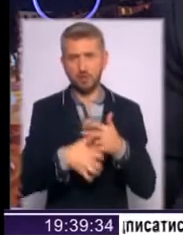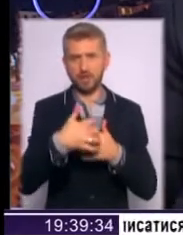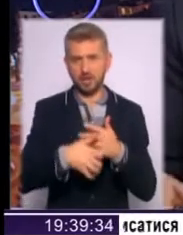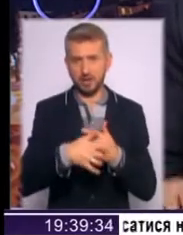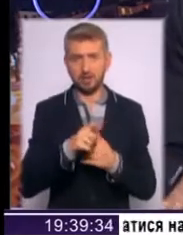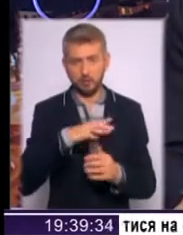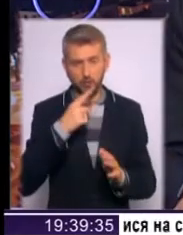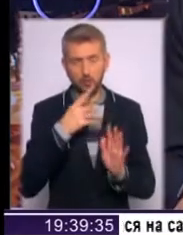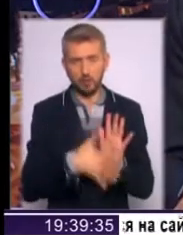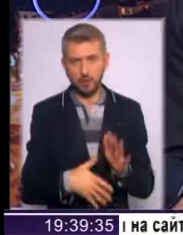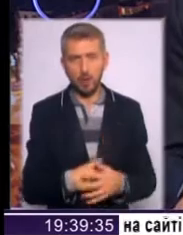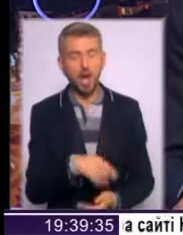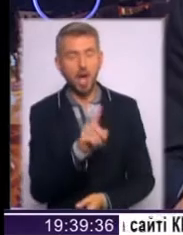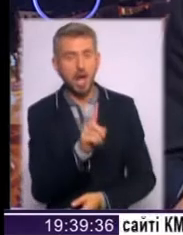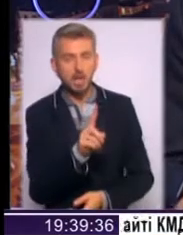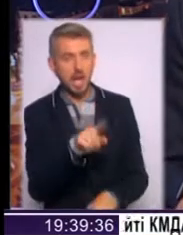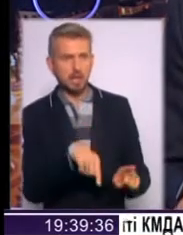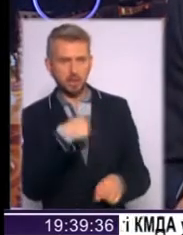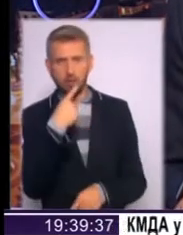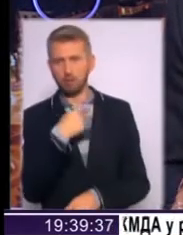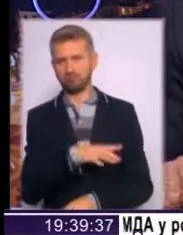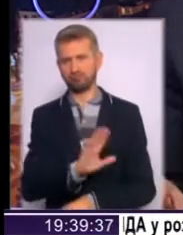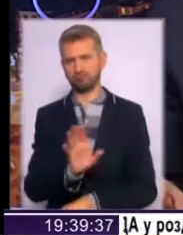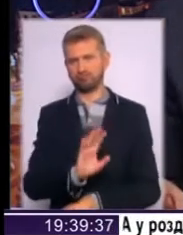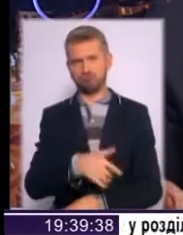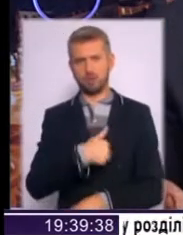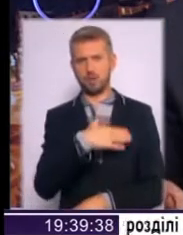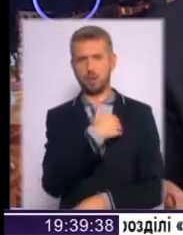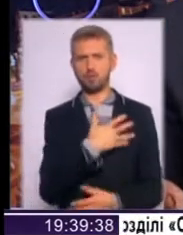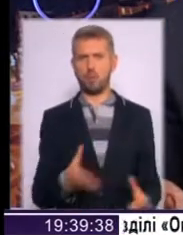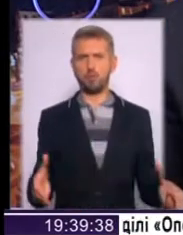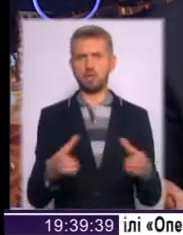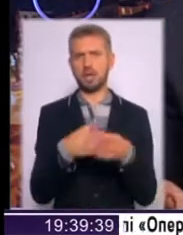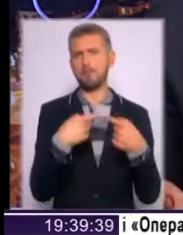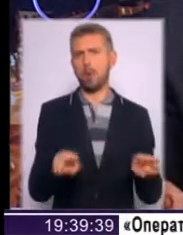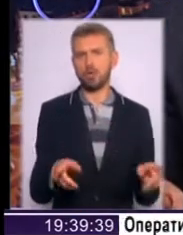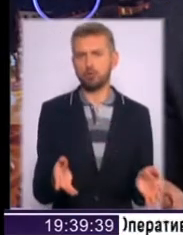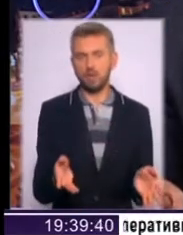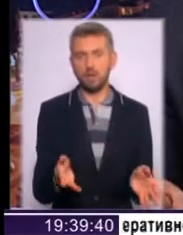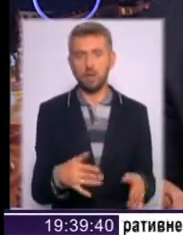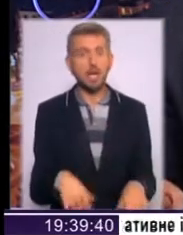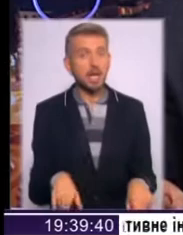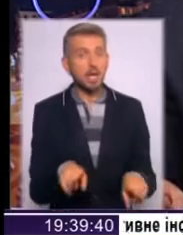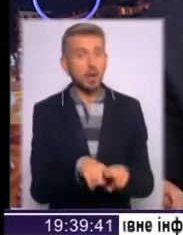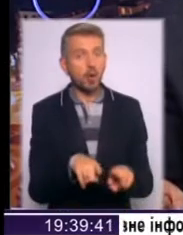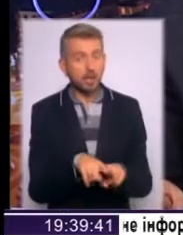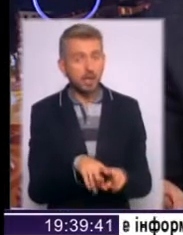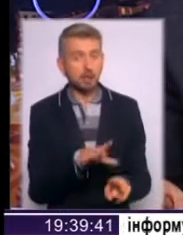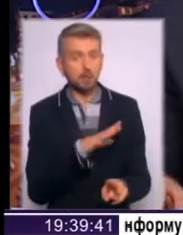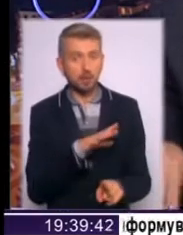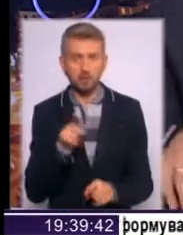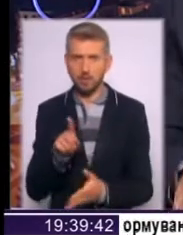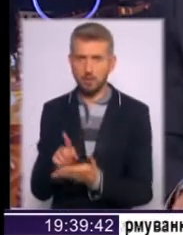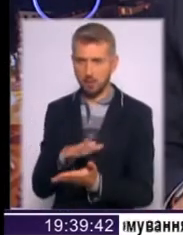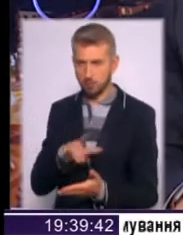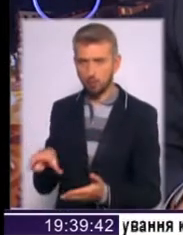було зрозуміло. Але дехто каже, ні, ми хочемо об'єднатися по-іншому. І оцих таких були... Тут має бути дорога